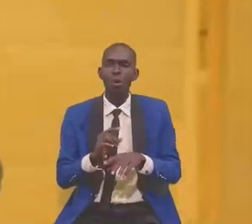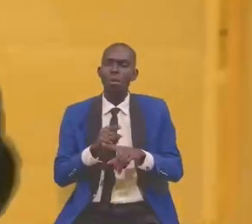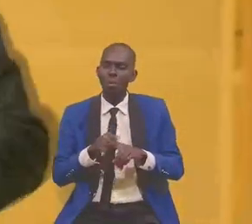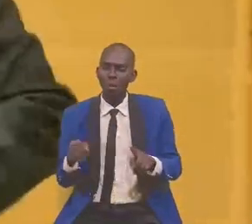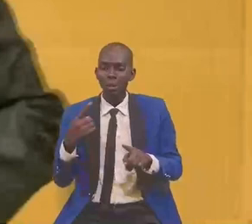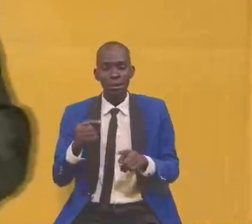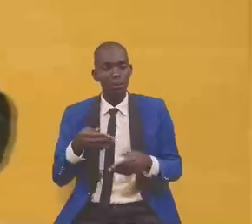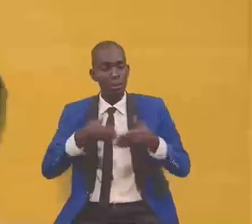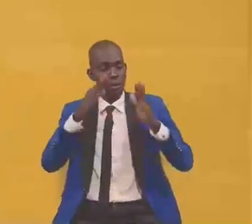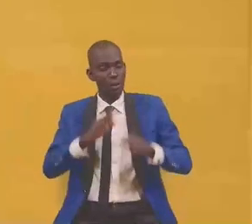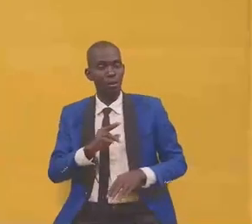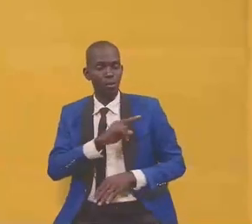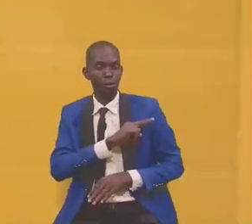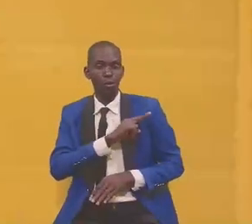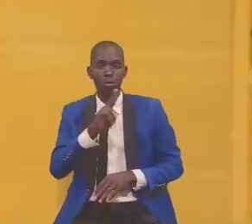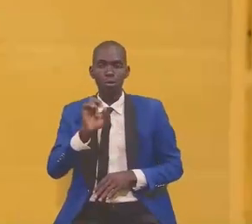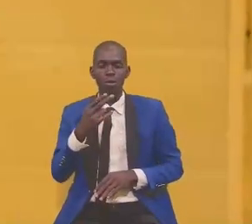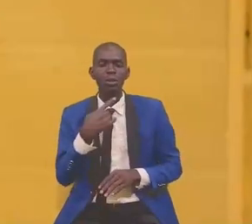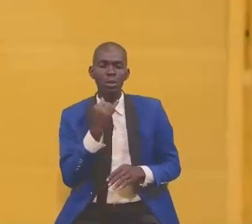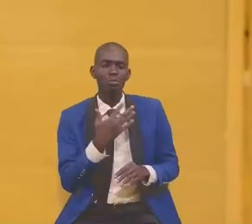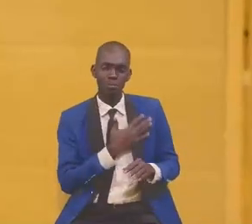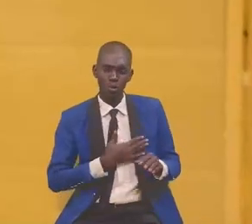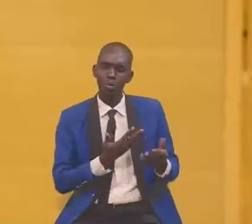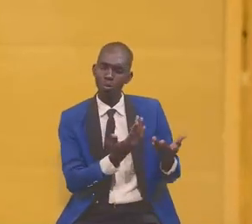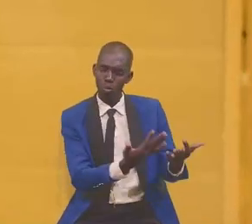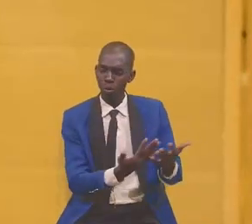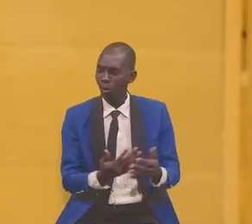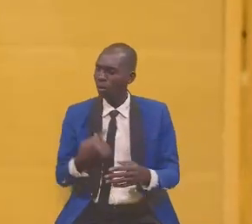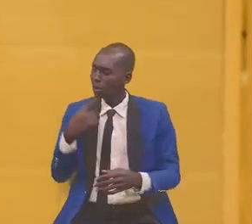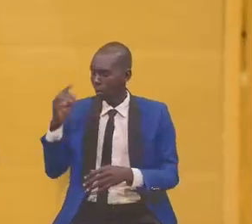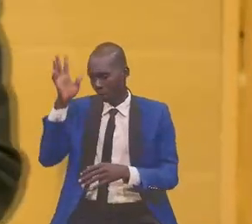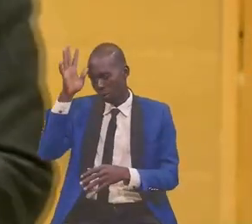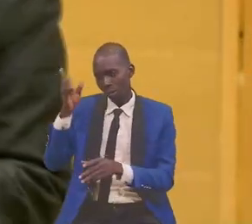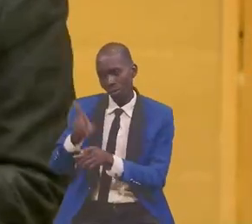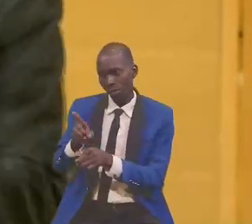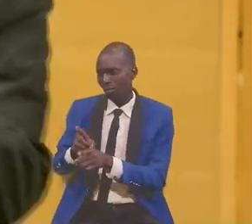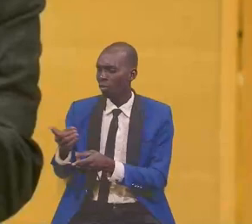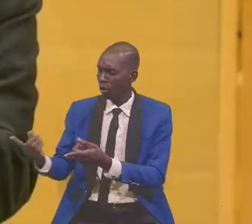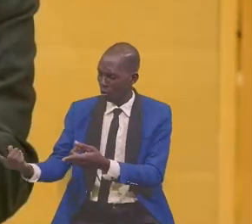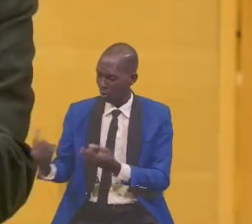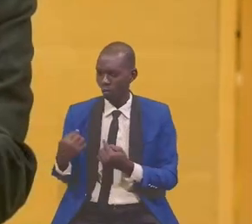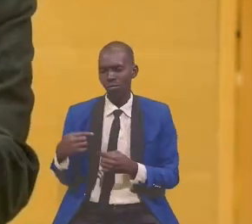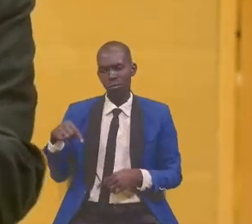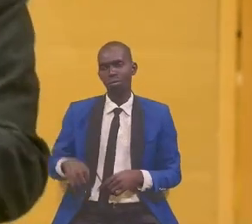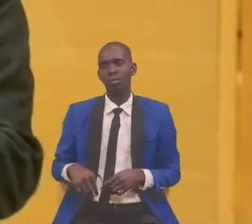Mettez-toi de côté. Les soeurs ont dit, monsieur, descendez. Et l'homme, paralysé, est descendu.